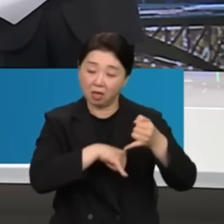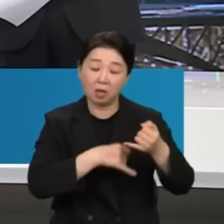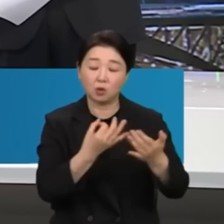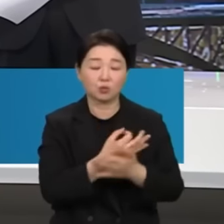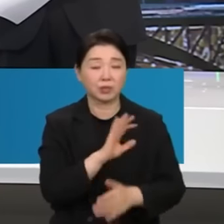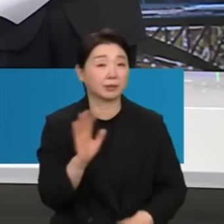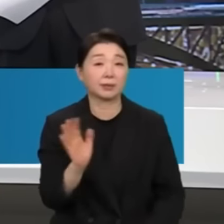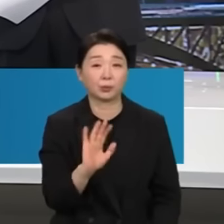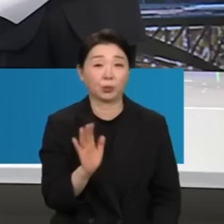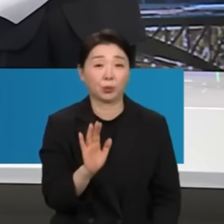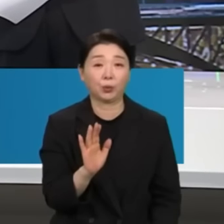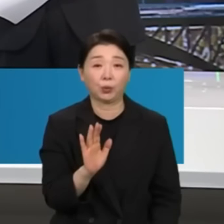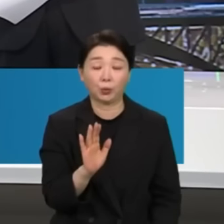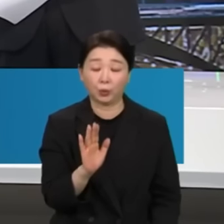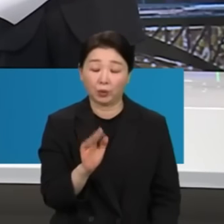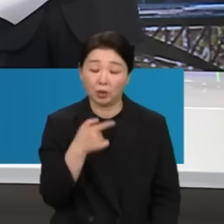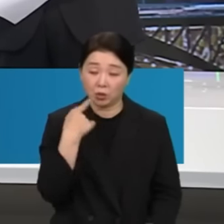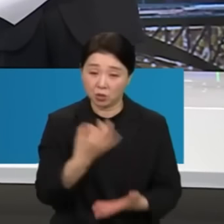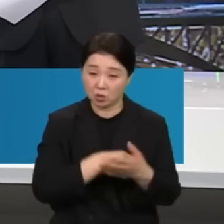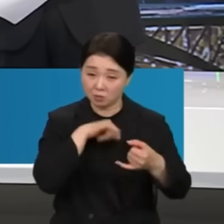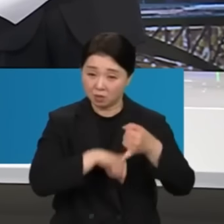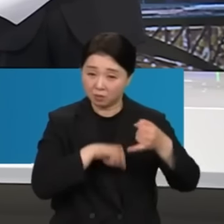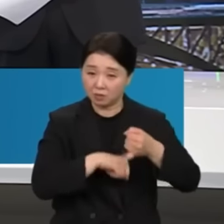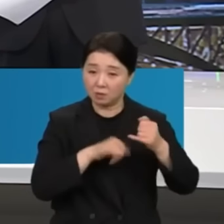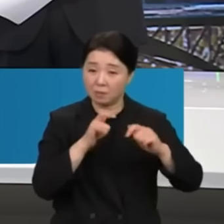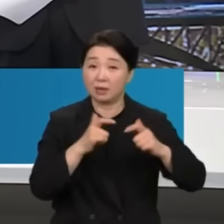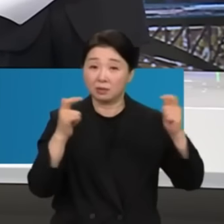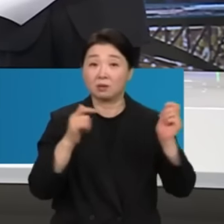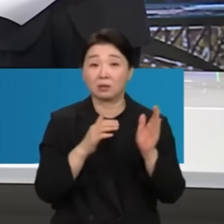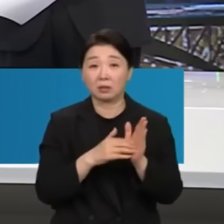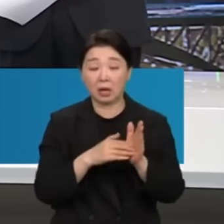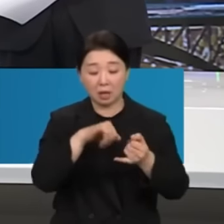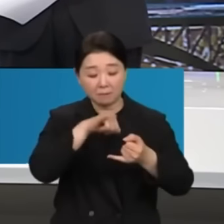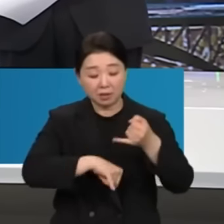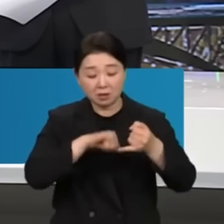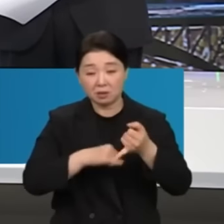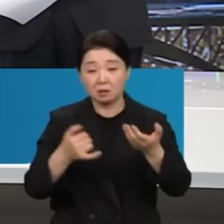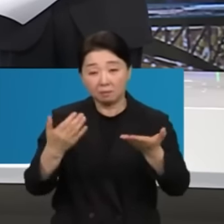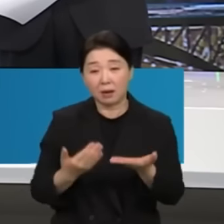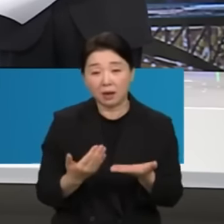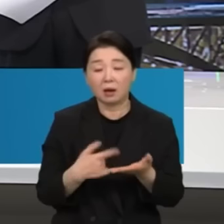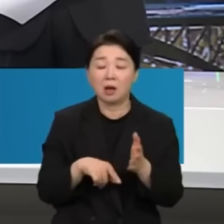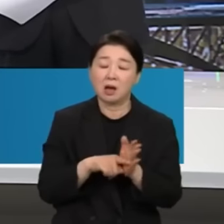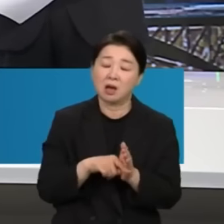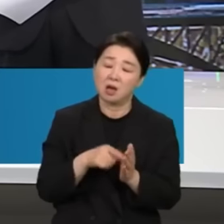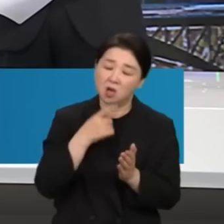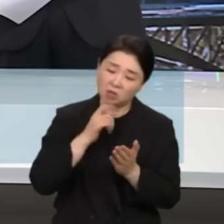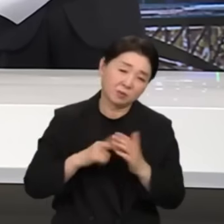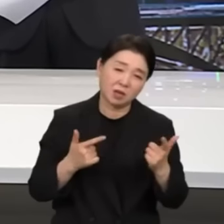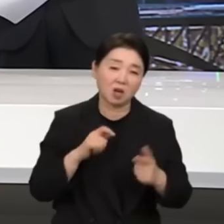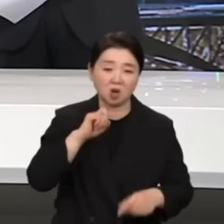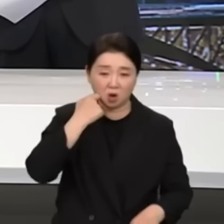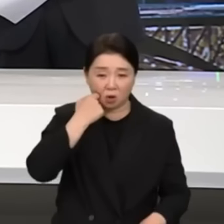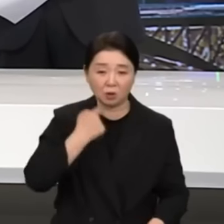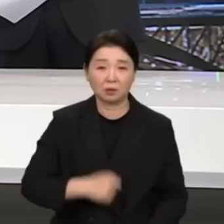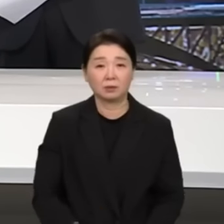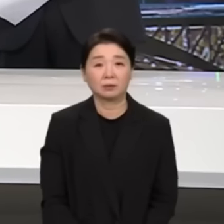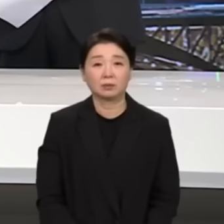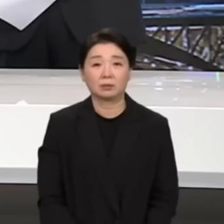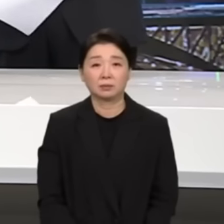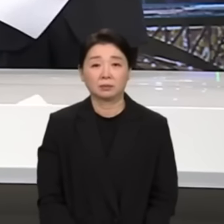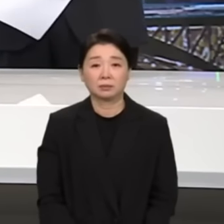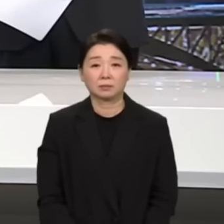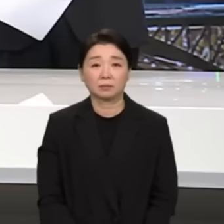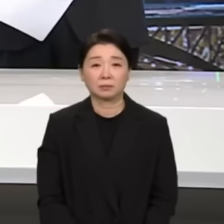드러났습니다. 이런 식의 임금 체불이 최근 크게 늘었는데 밀린 임금을 받아내는 건 좀처럼 쉽지 않습니다. 조보경 기자가